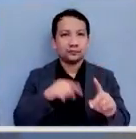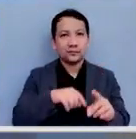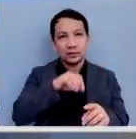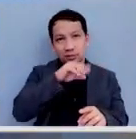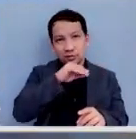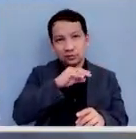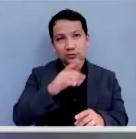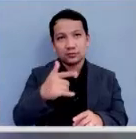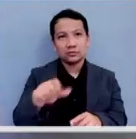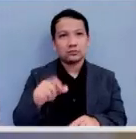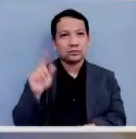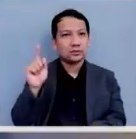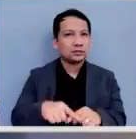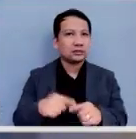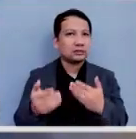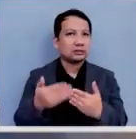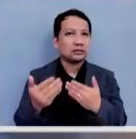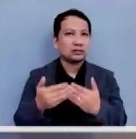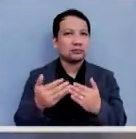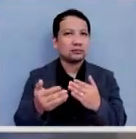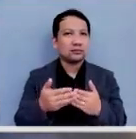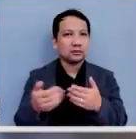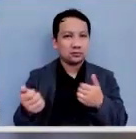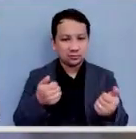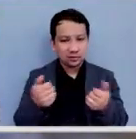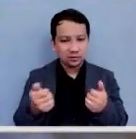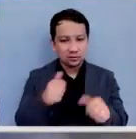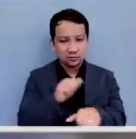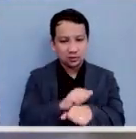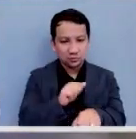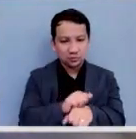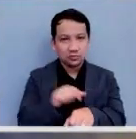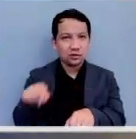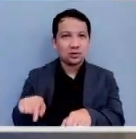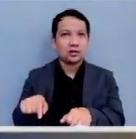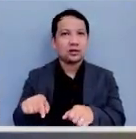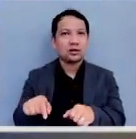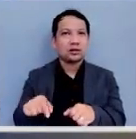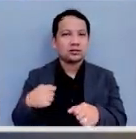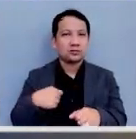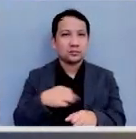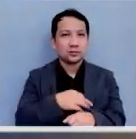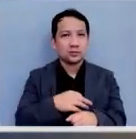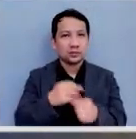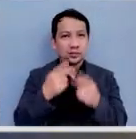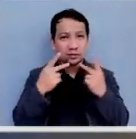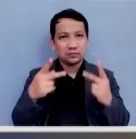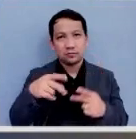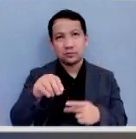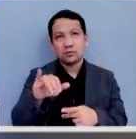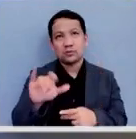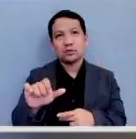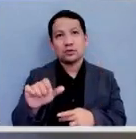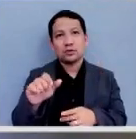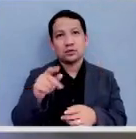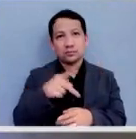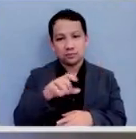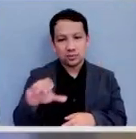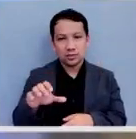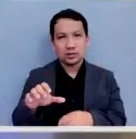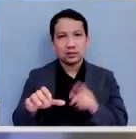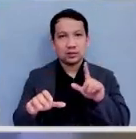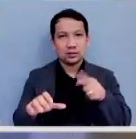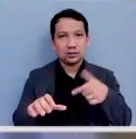Shirley, hindi naging madali ang pagsabayin ang pagtatrabaho bilang staff ng Public Information Office ng Pasay City